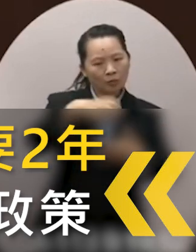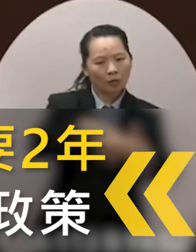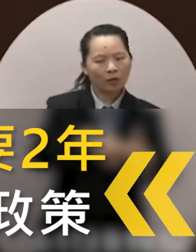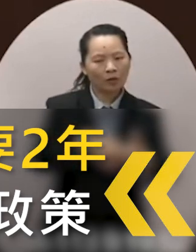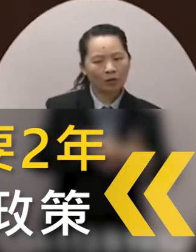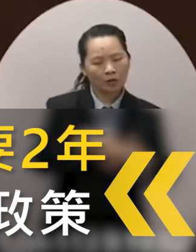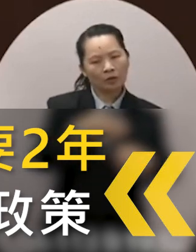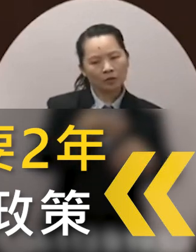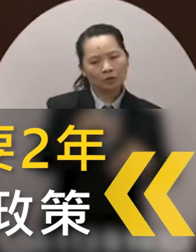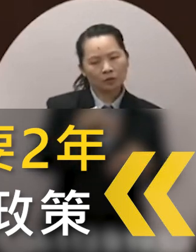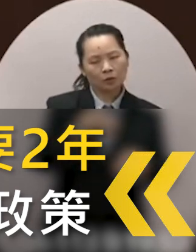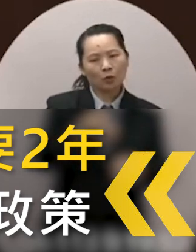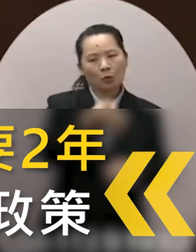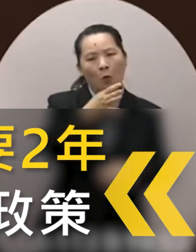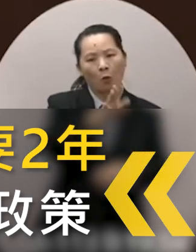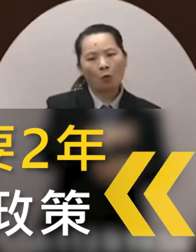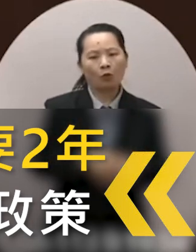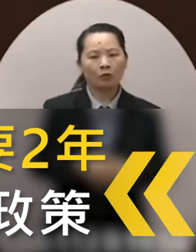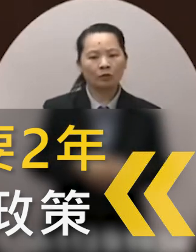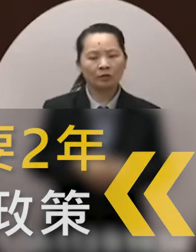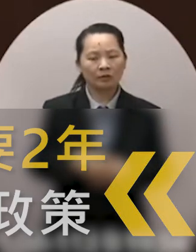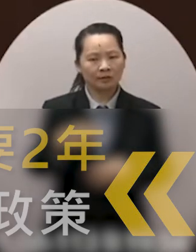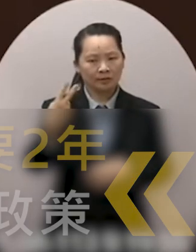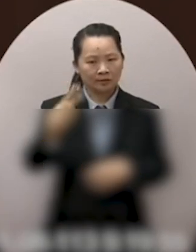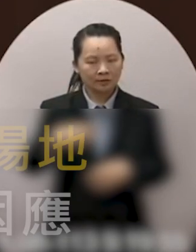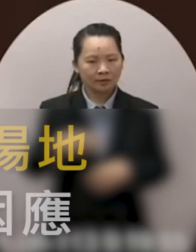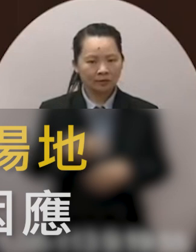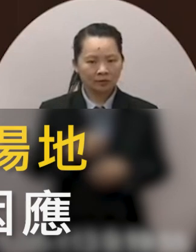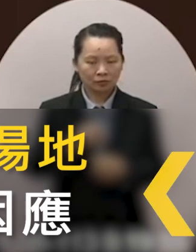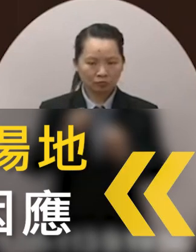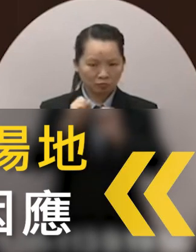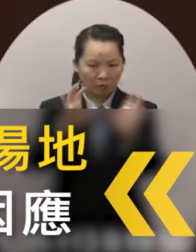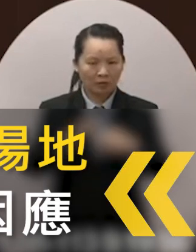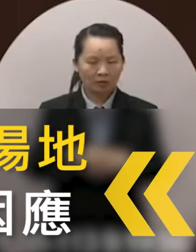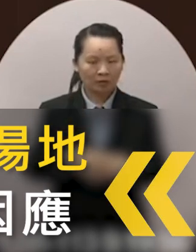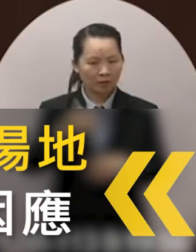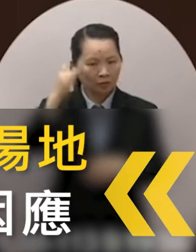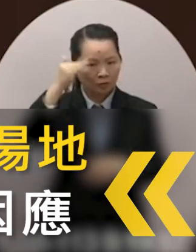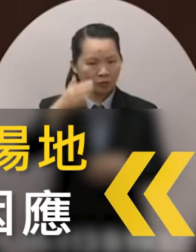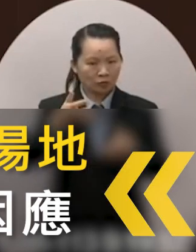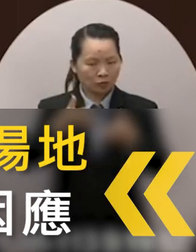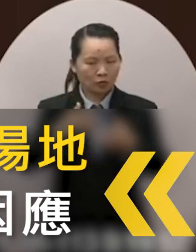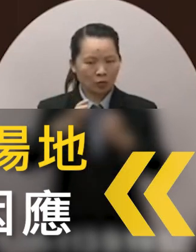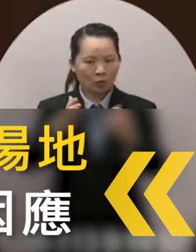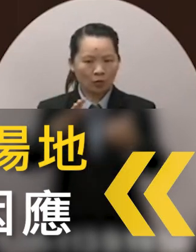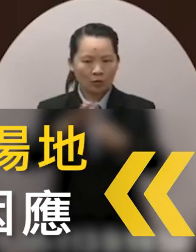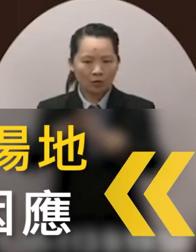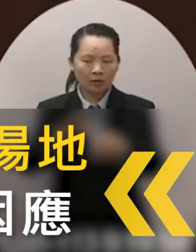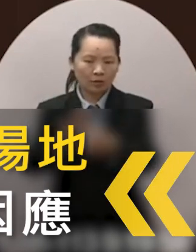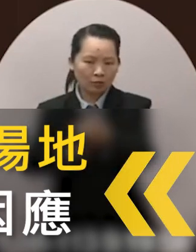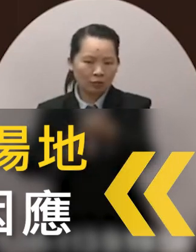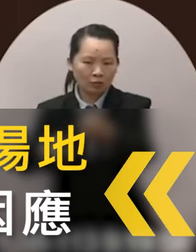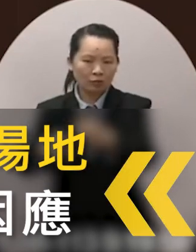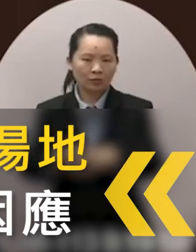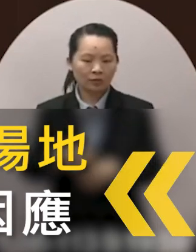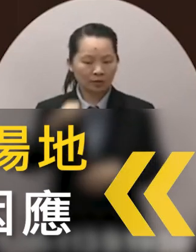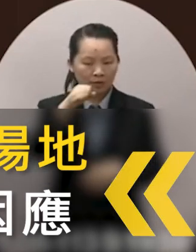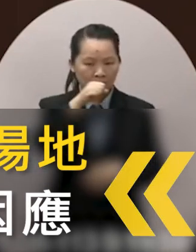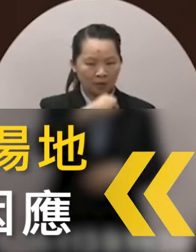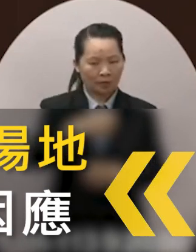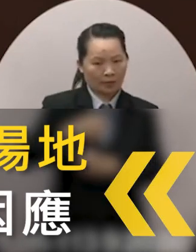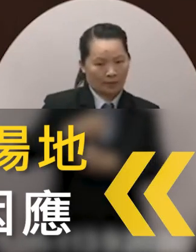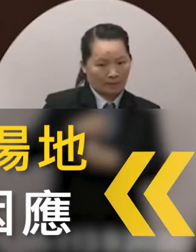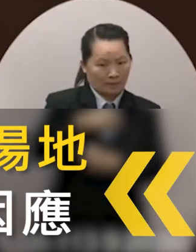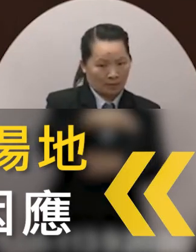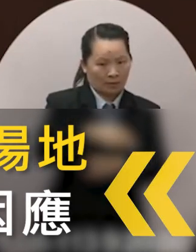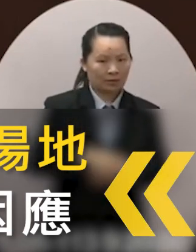了吗？第三，现在有明确的消息指出，川普总统的重要国安幕僚指出，台湾的兵役